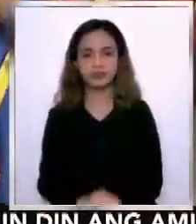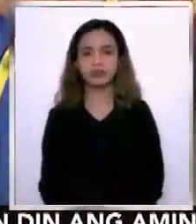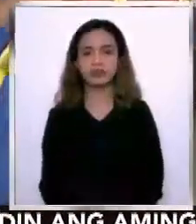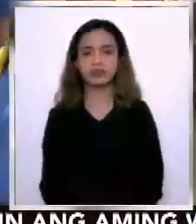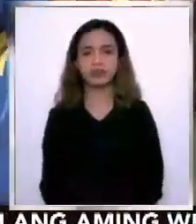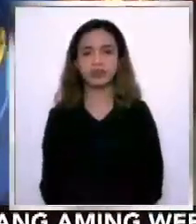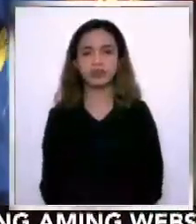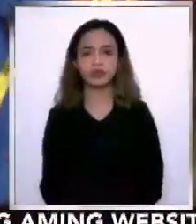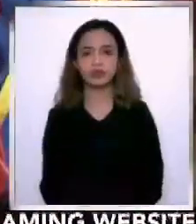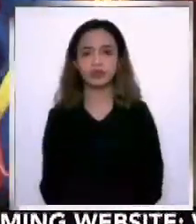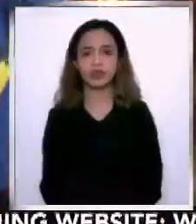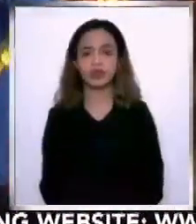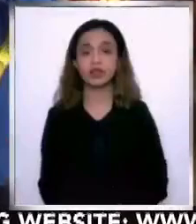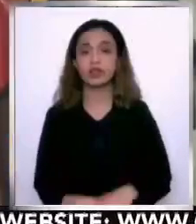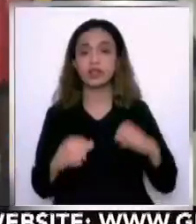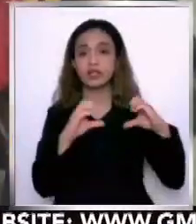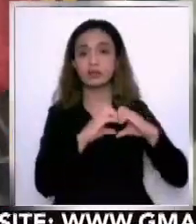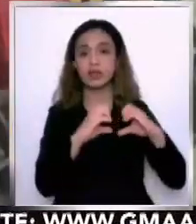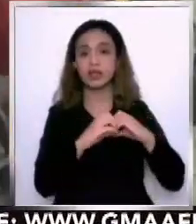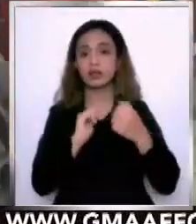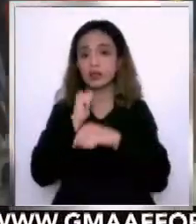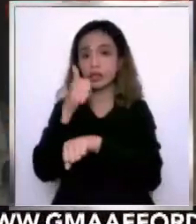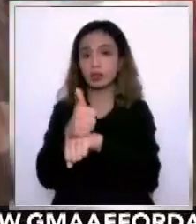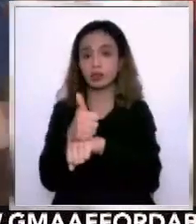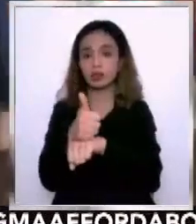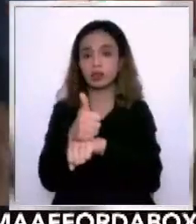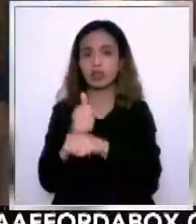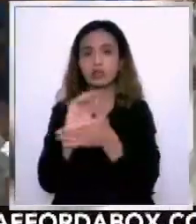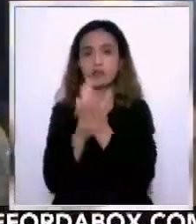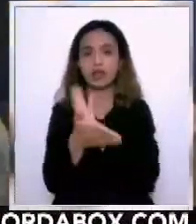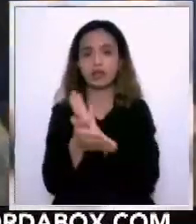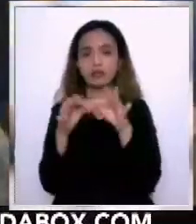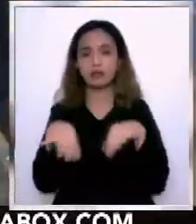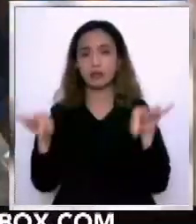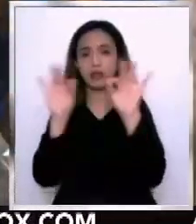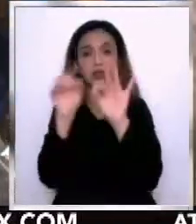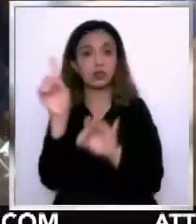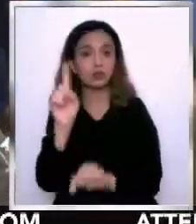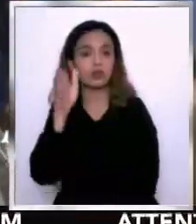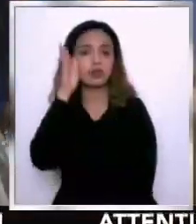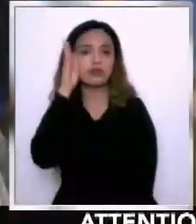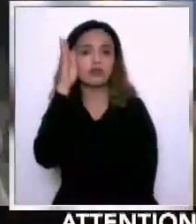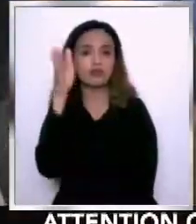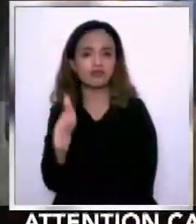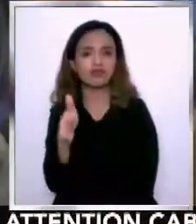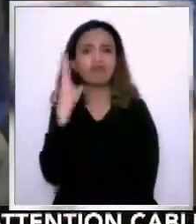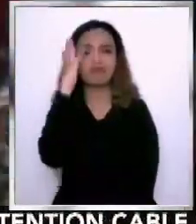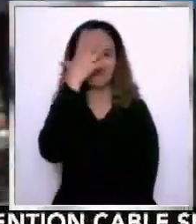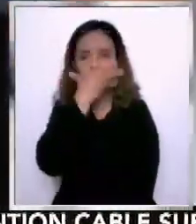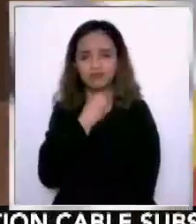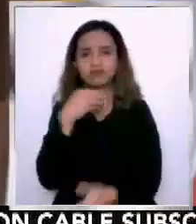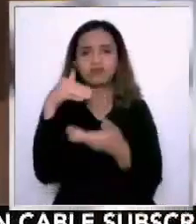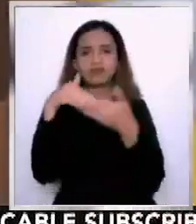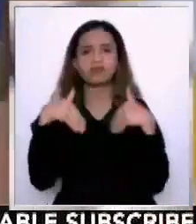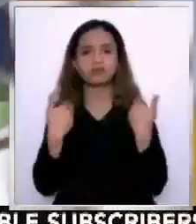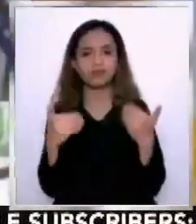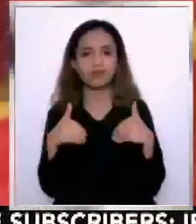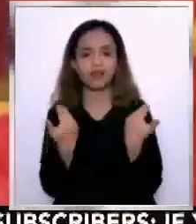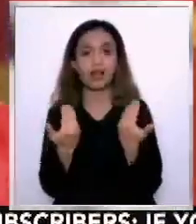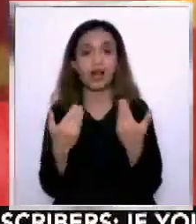Pinapahalagahan ng GMA Kapuso Foundation ang magandang kinabukasan ng ating mga kabataan. Handog natin ang school